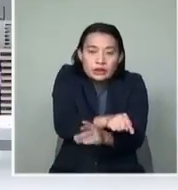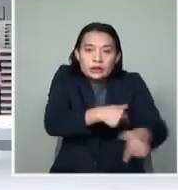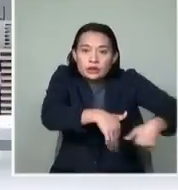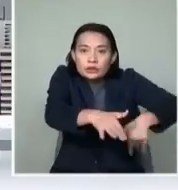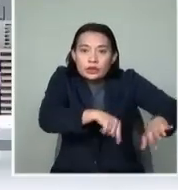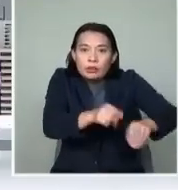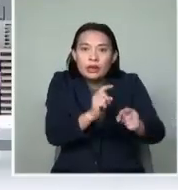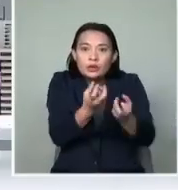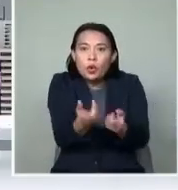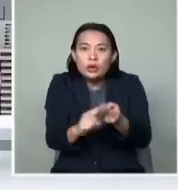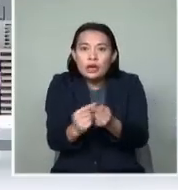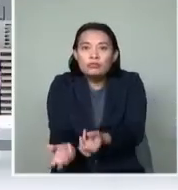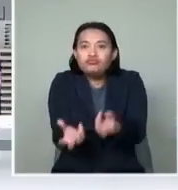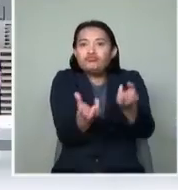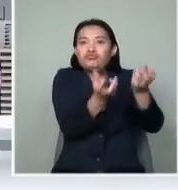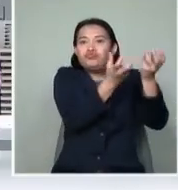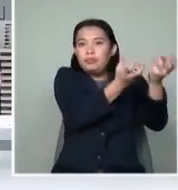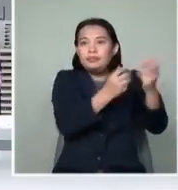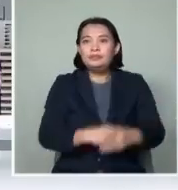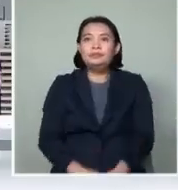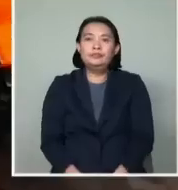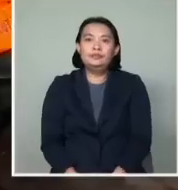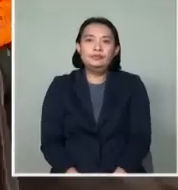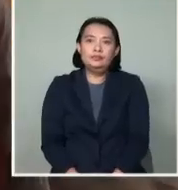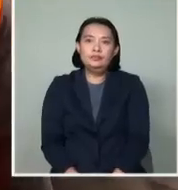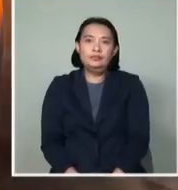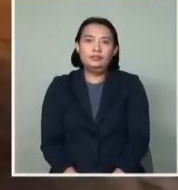รีบขนของขึ้นสู่ที่สูงครับ